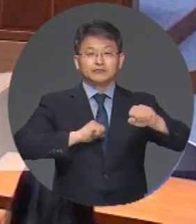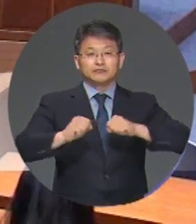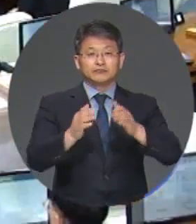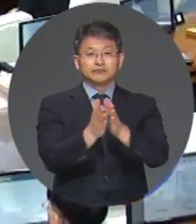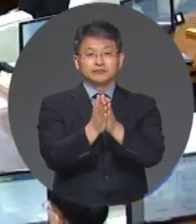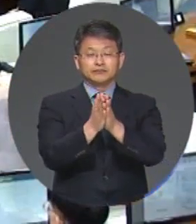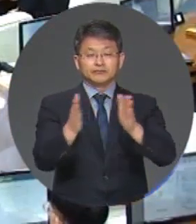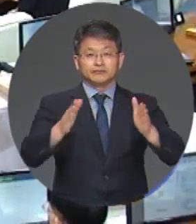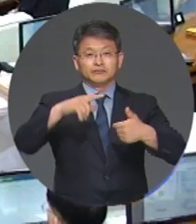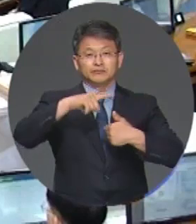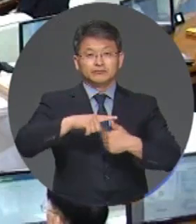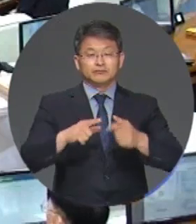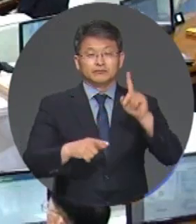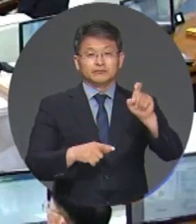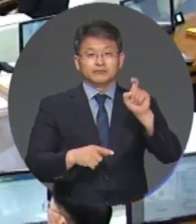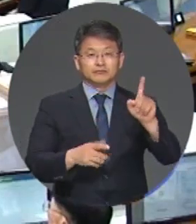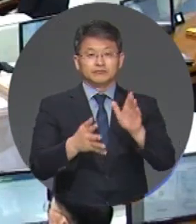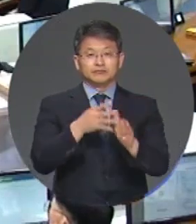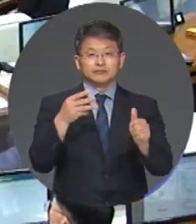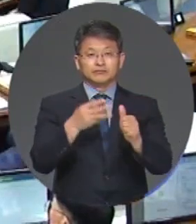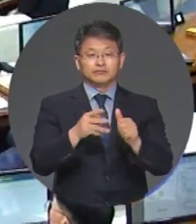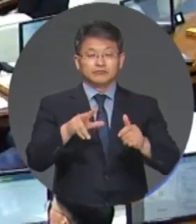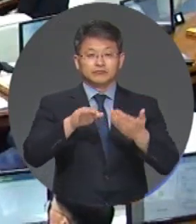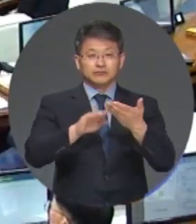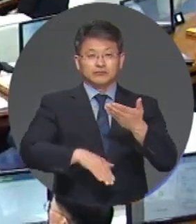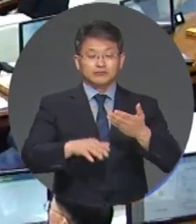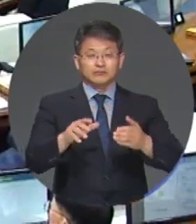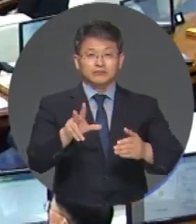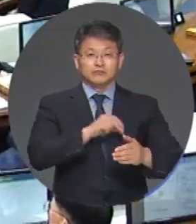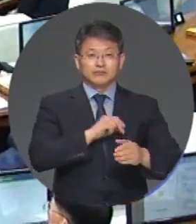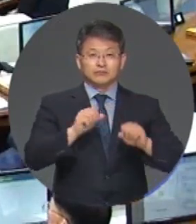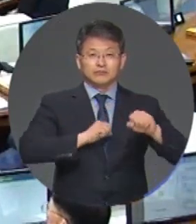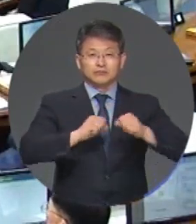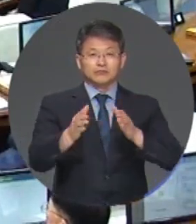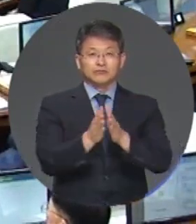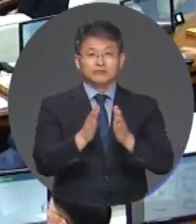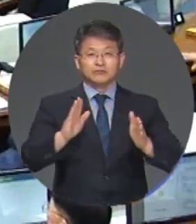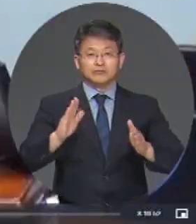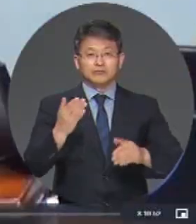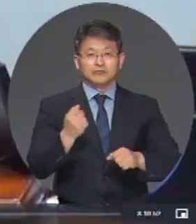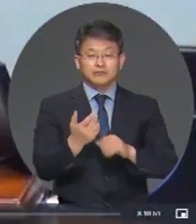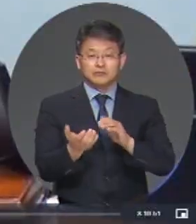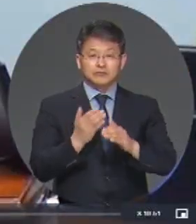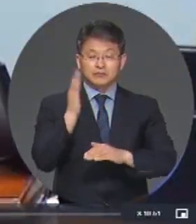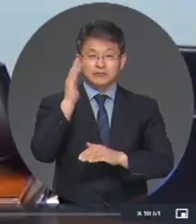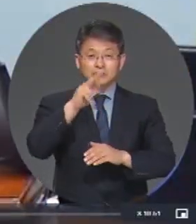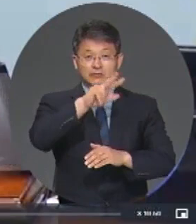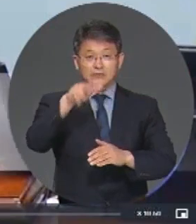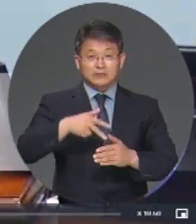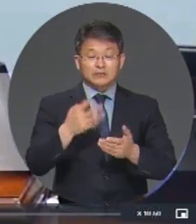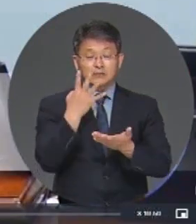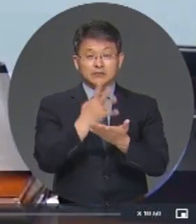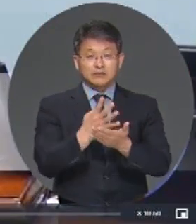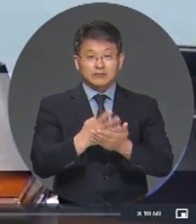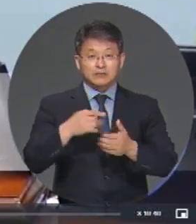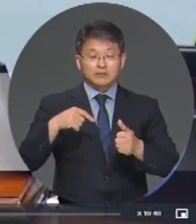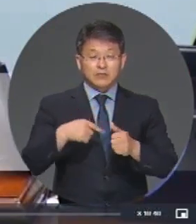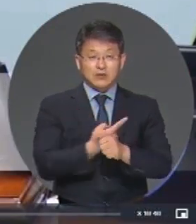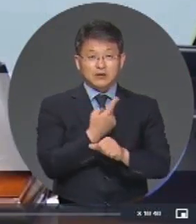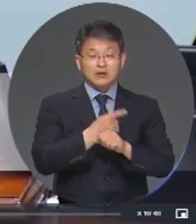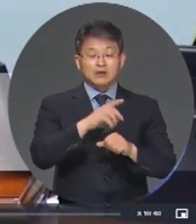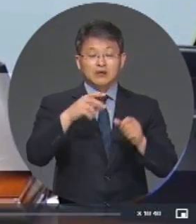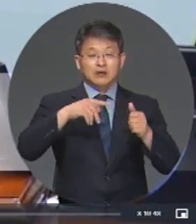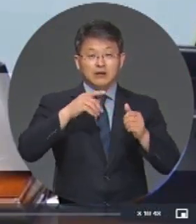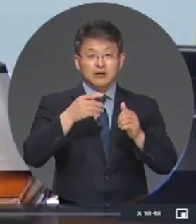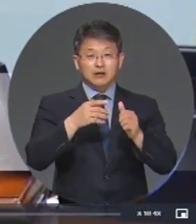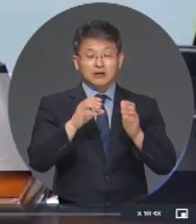들어가는 등 경남 11개 시군의회가 후반기 의정활동에 들어갔습니다. 앞서 보신 진주와 사천을 비롯해 거제,